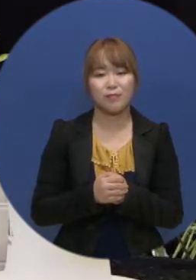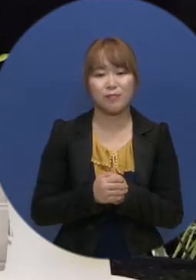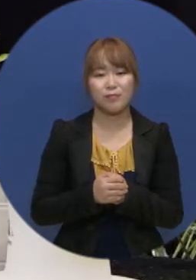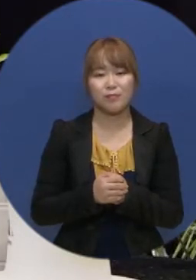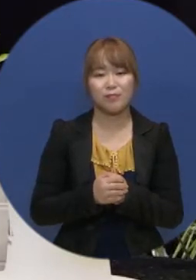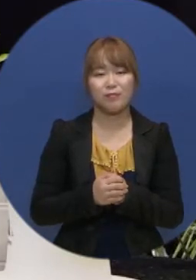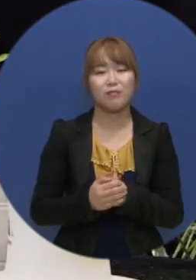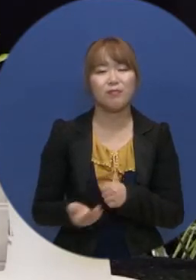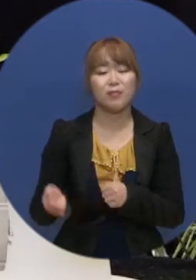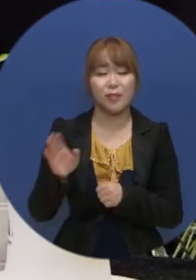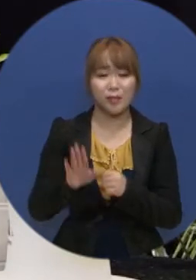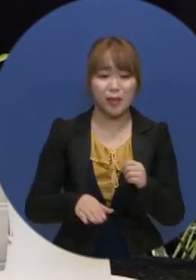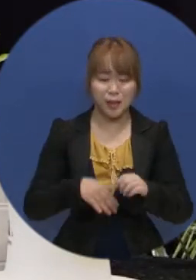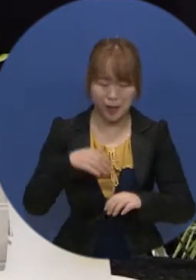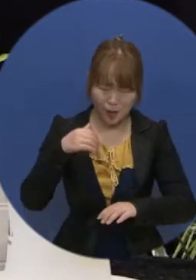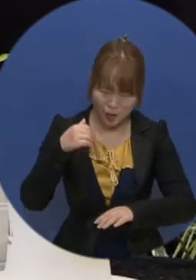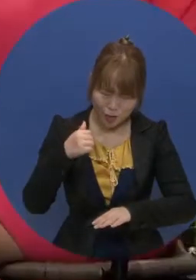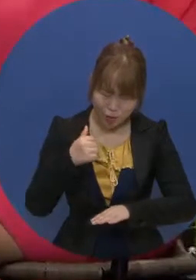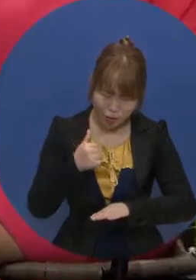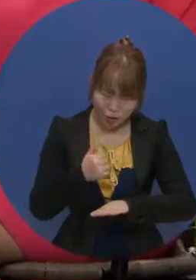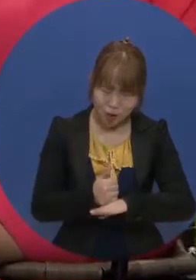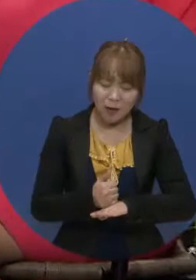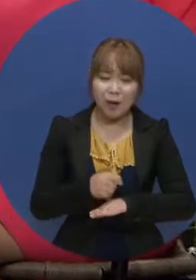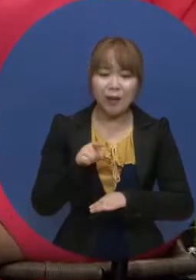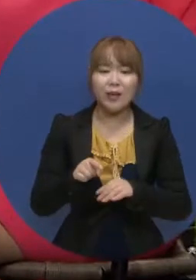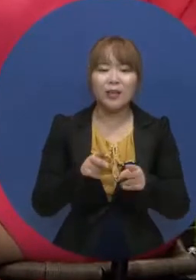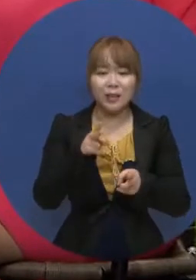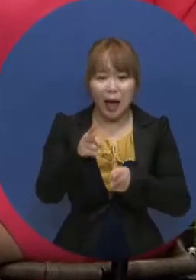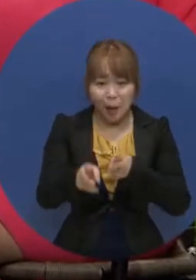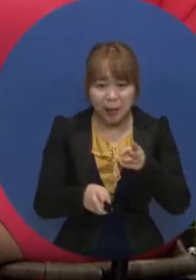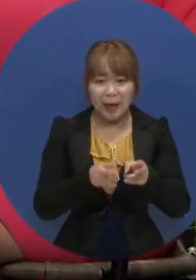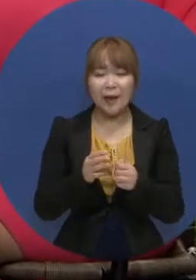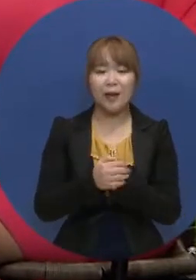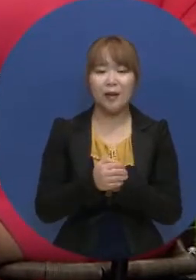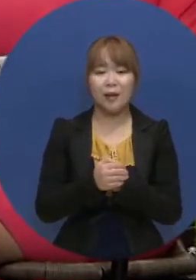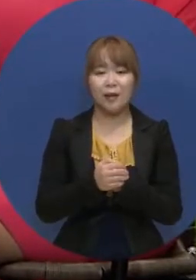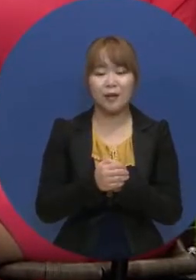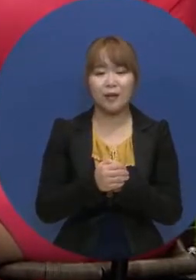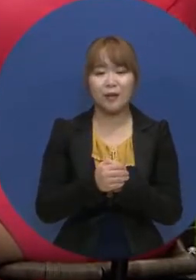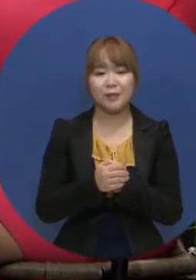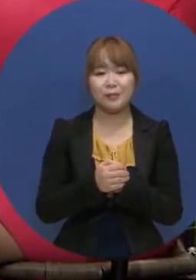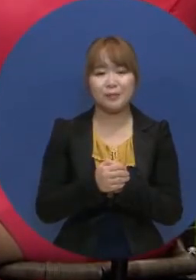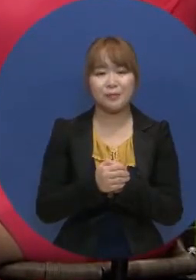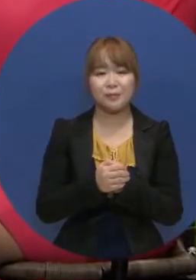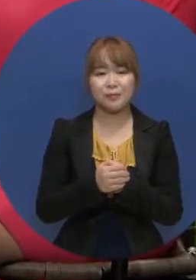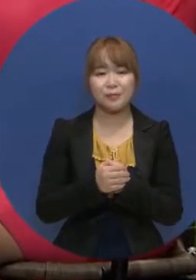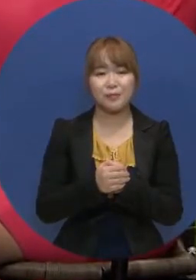근데 결국은 그 사업이 네네.